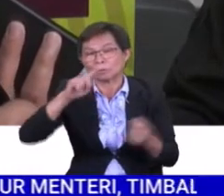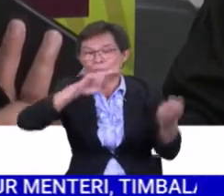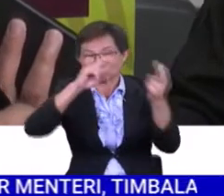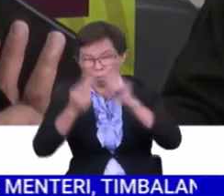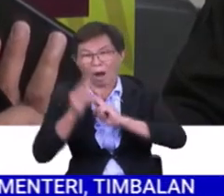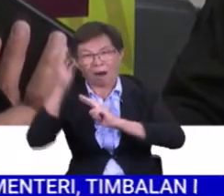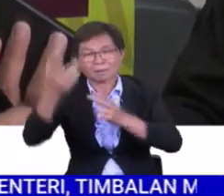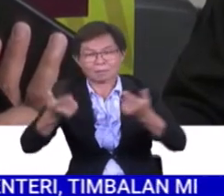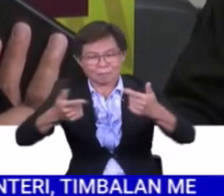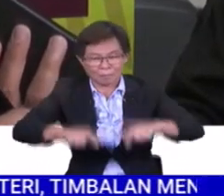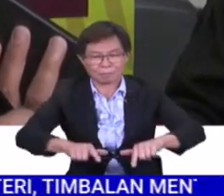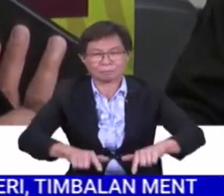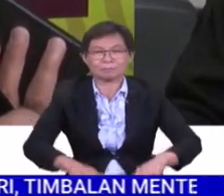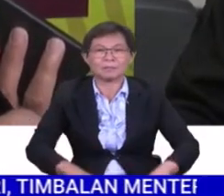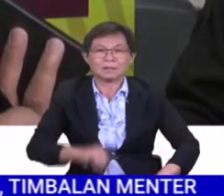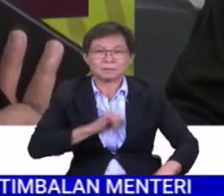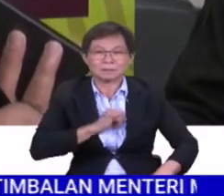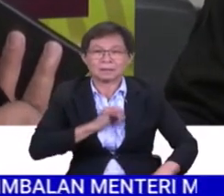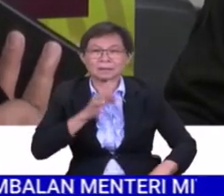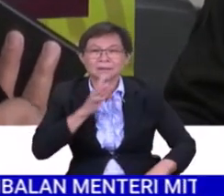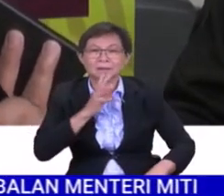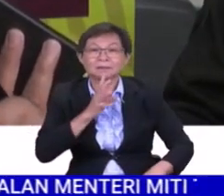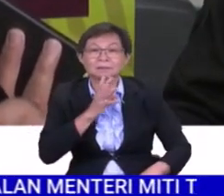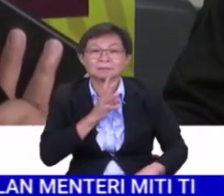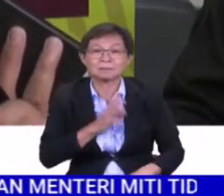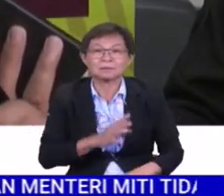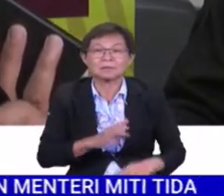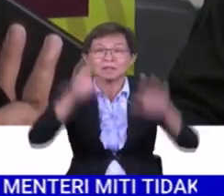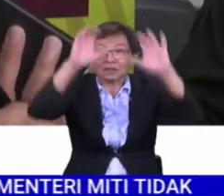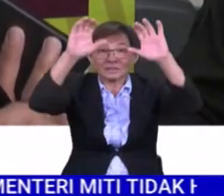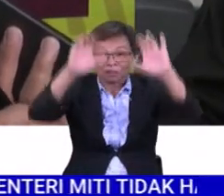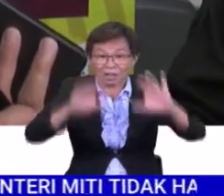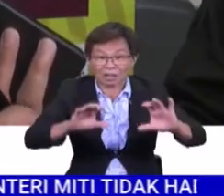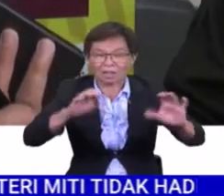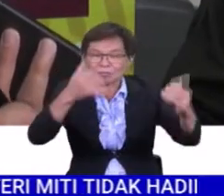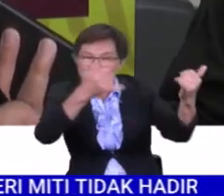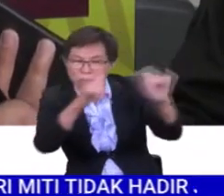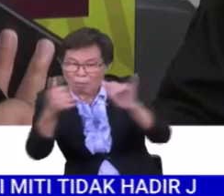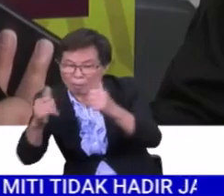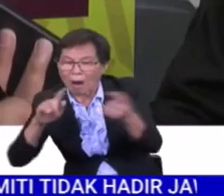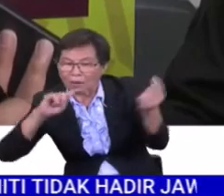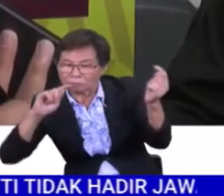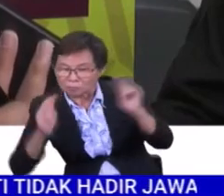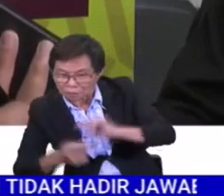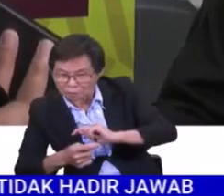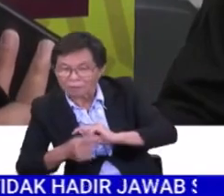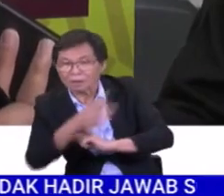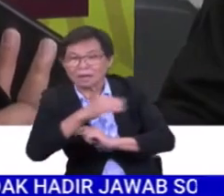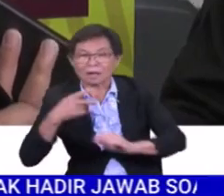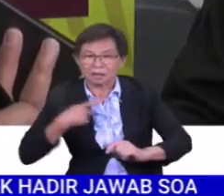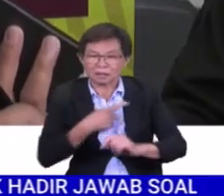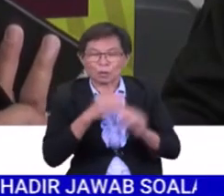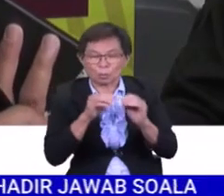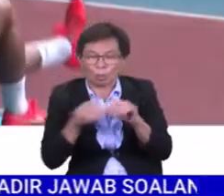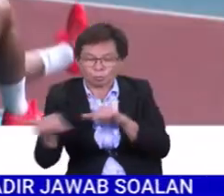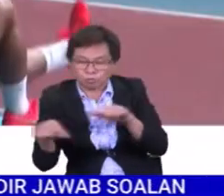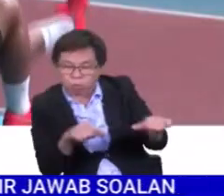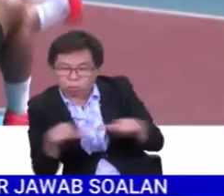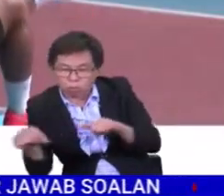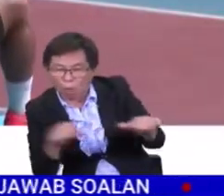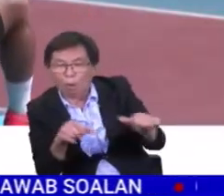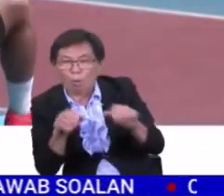perubahan akan berlaku yang saya boleh katakan, dan corak permainan akan berubah, yang kita akan lebih agresif lah,